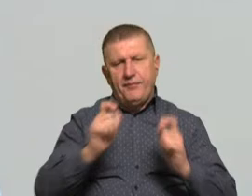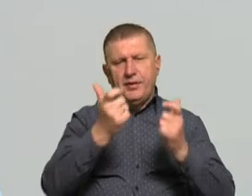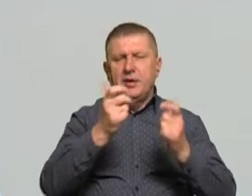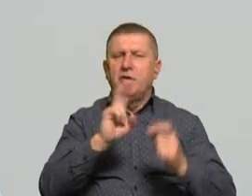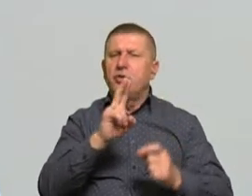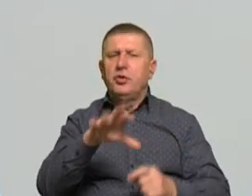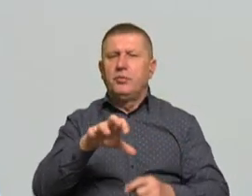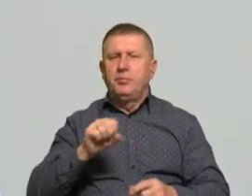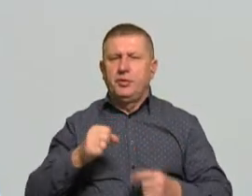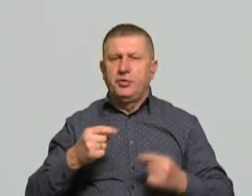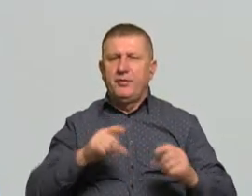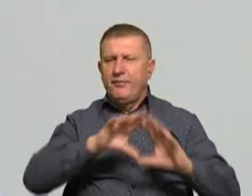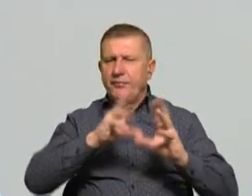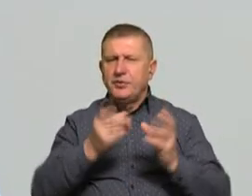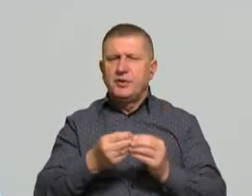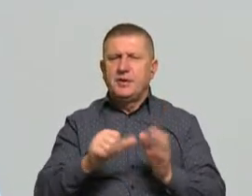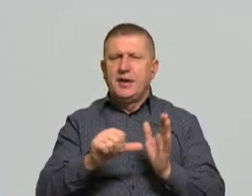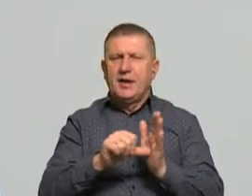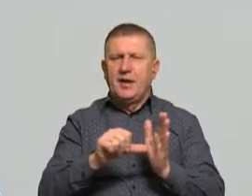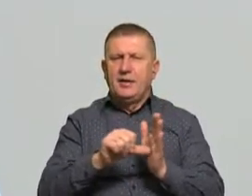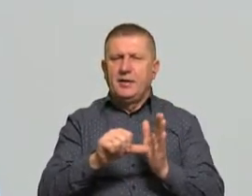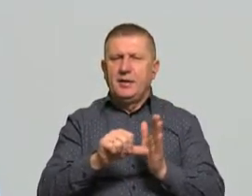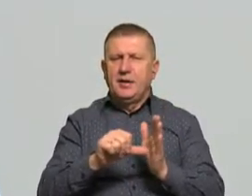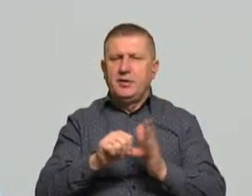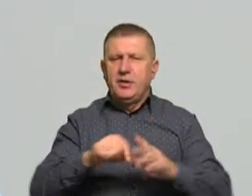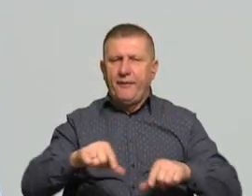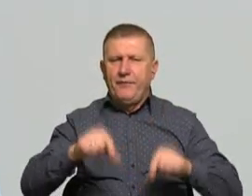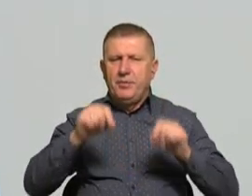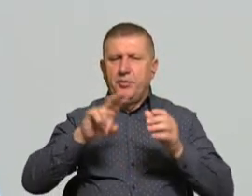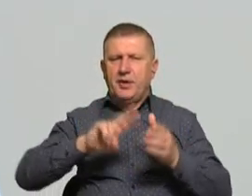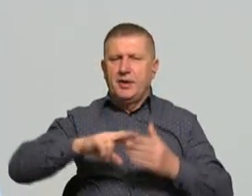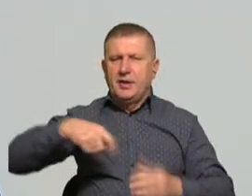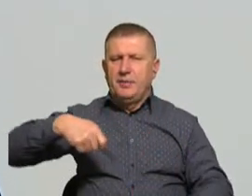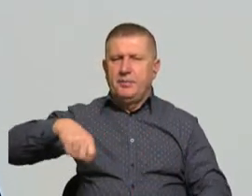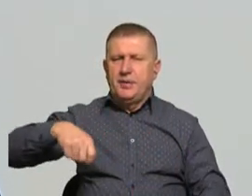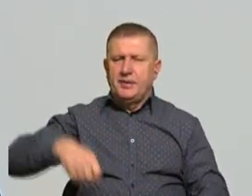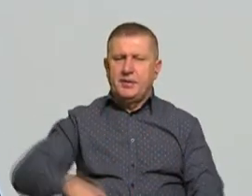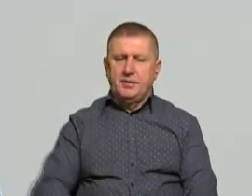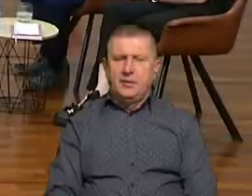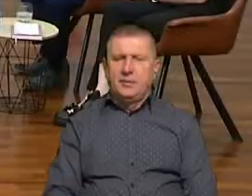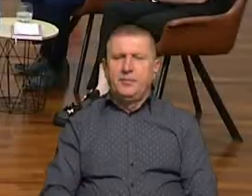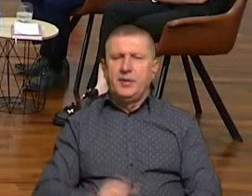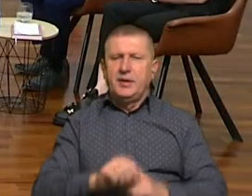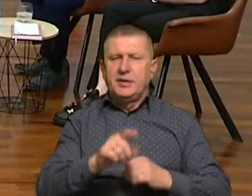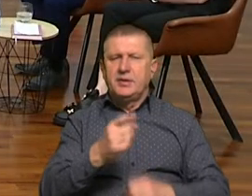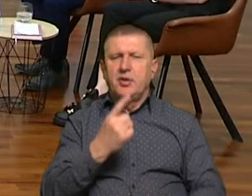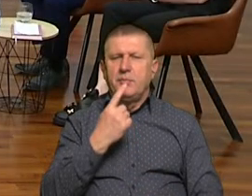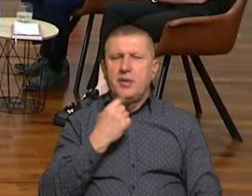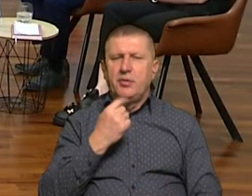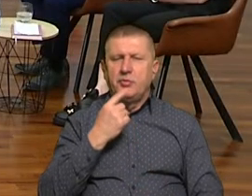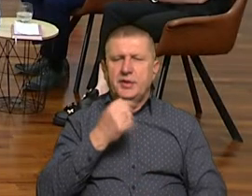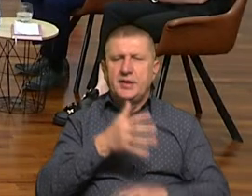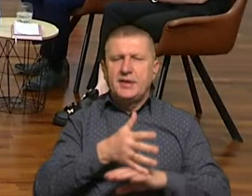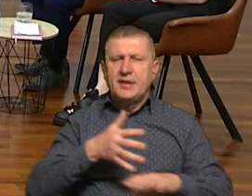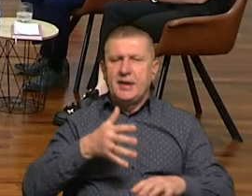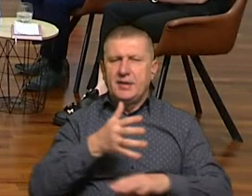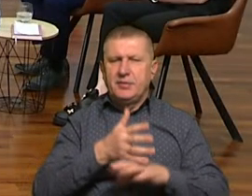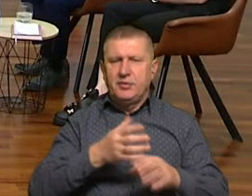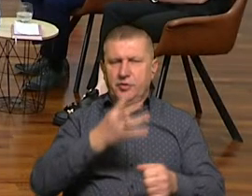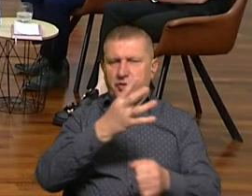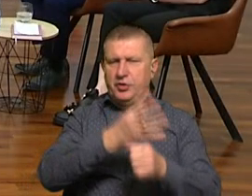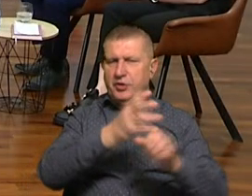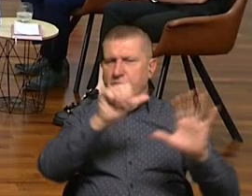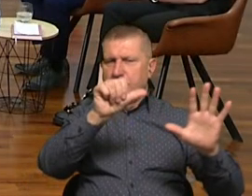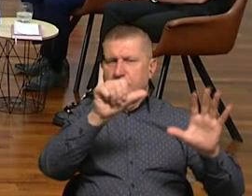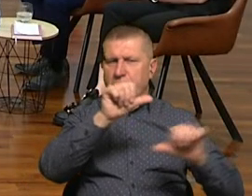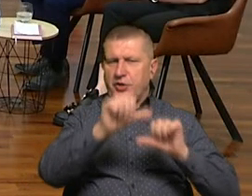udział wszyscy kandydaci zarejestrowani w wyborach na prezydenta Bielska-Białej. Jest to Małgorzata Zaremska, lat